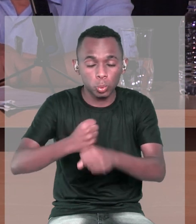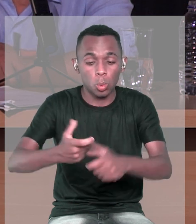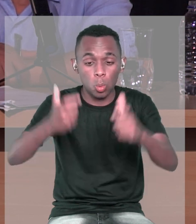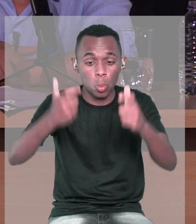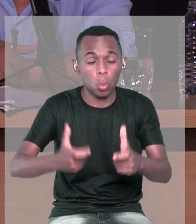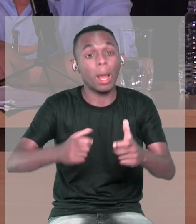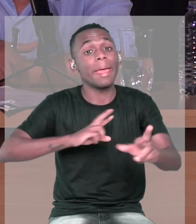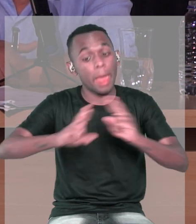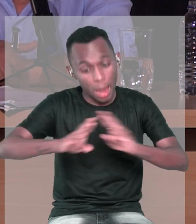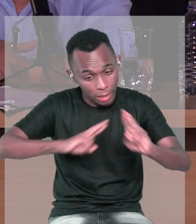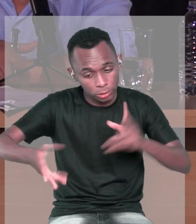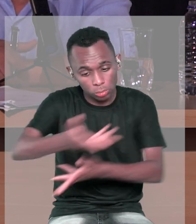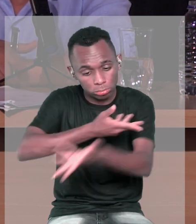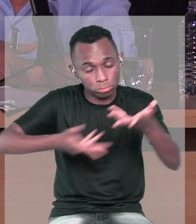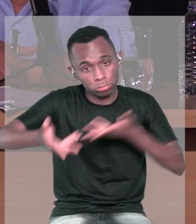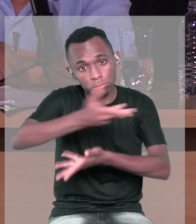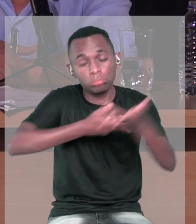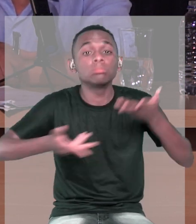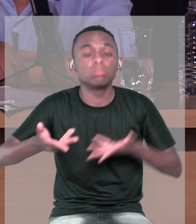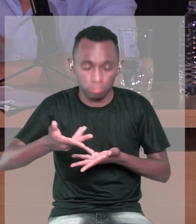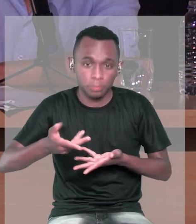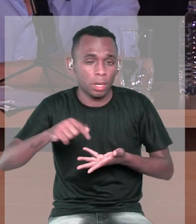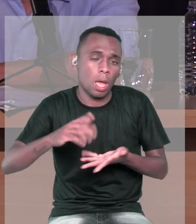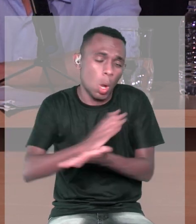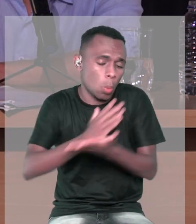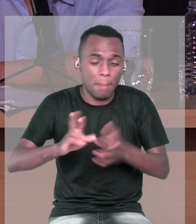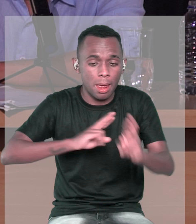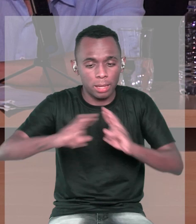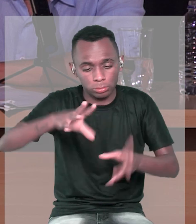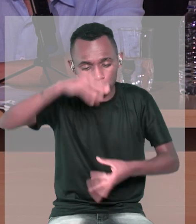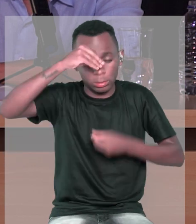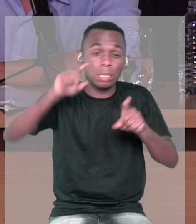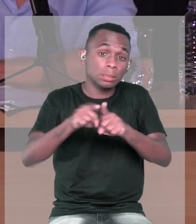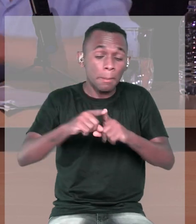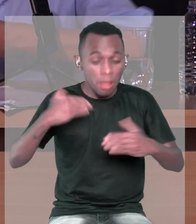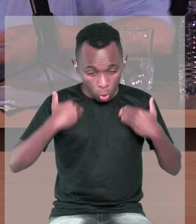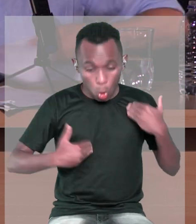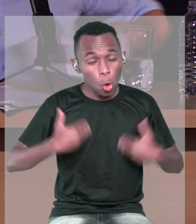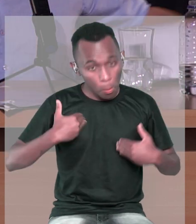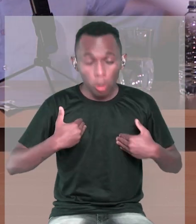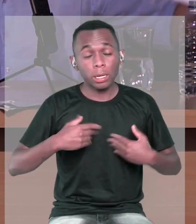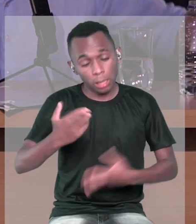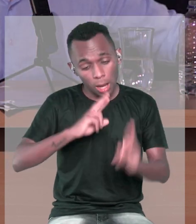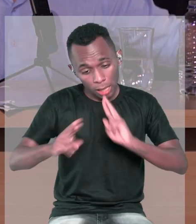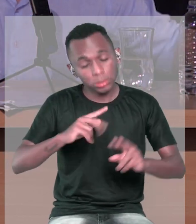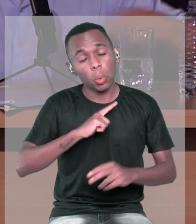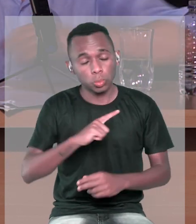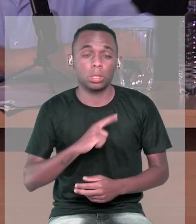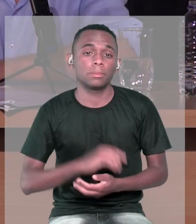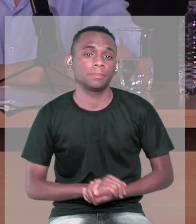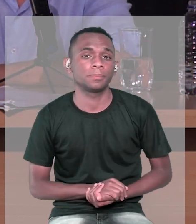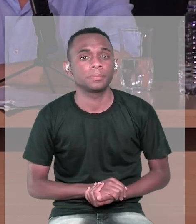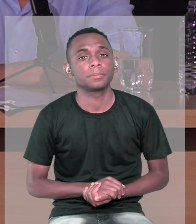e trocar relações que sejam relações ao mesmo tempo espirituais e físicas. Et ces énergies, on